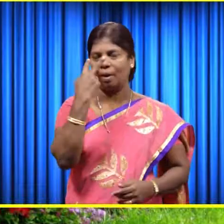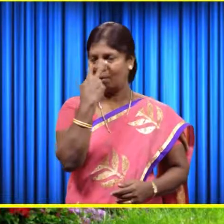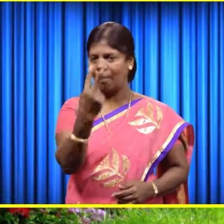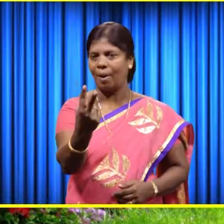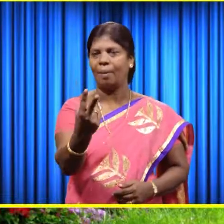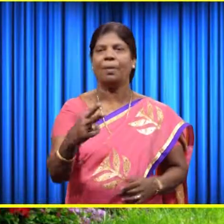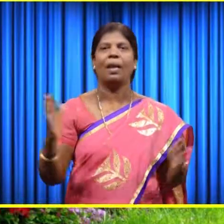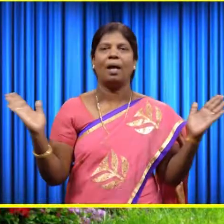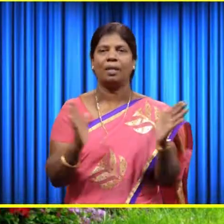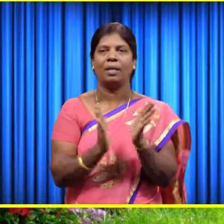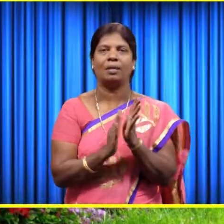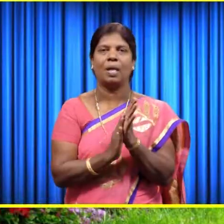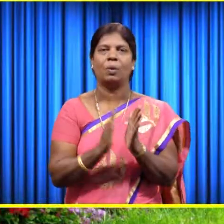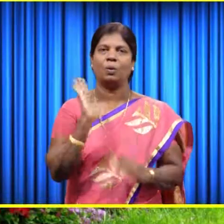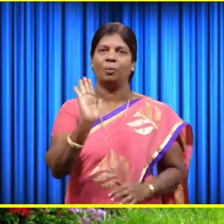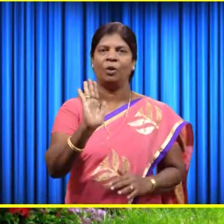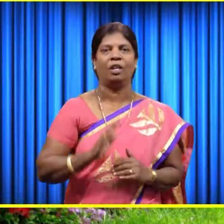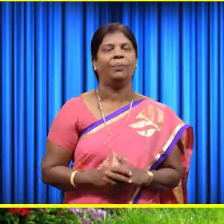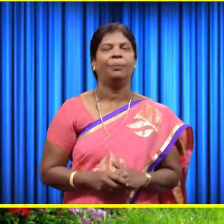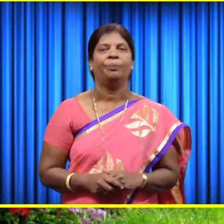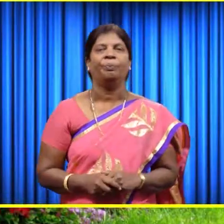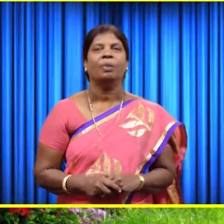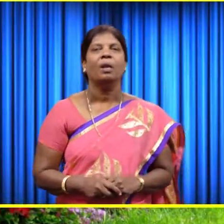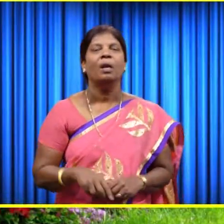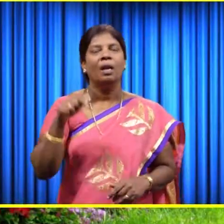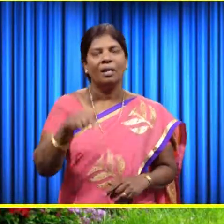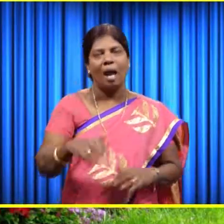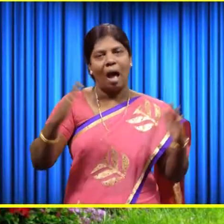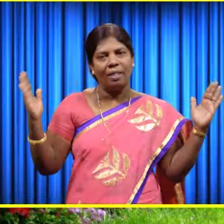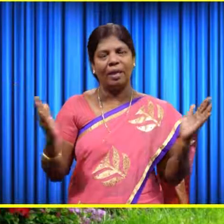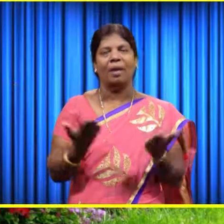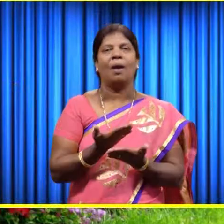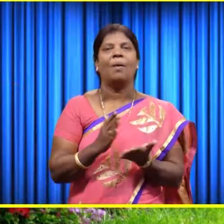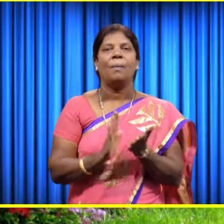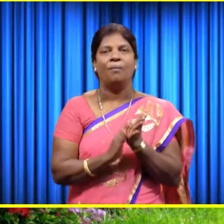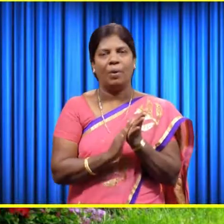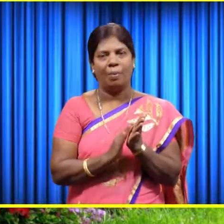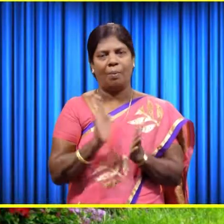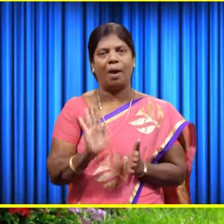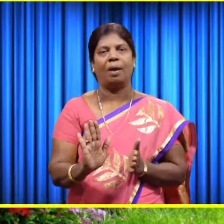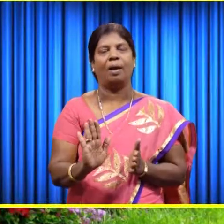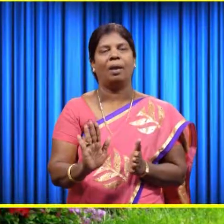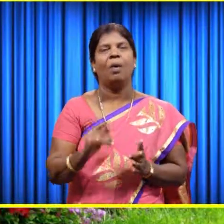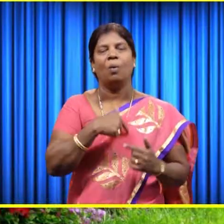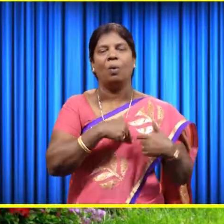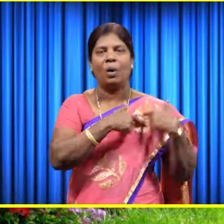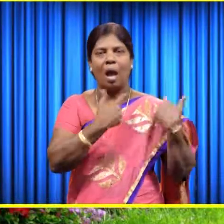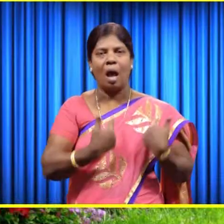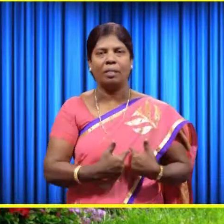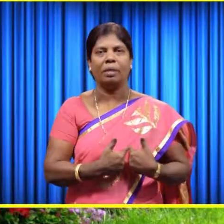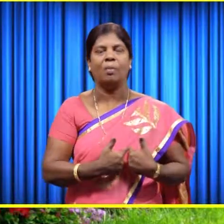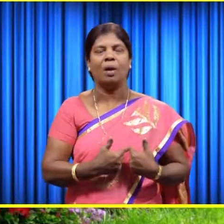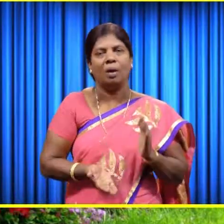சந்திப்பதில் நாங்கள் மிகவும் மகிழ்ச்சி அடைகிறோம். இது உங்களுக்கு அதிக பிரயோஜனமாக உங்களுடைய